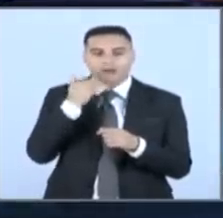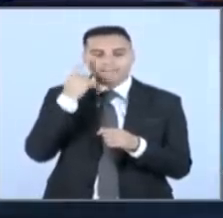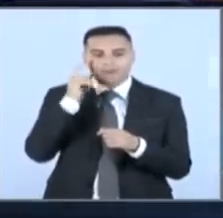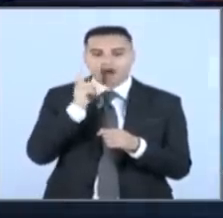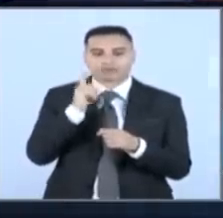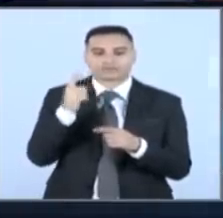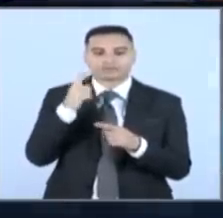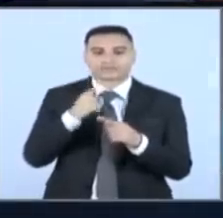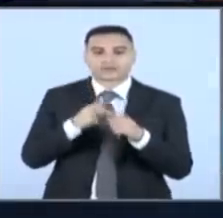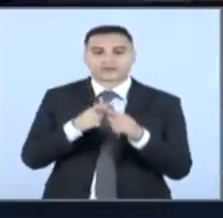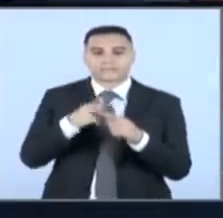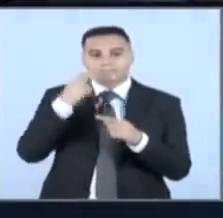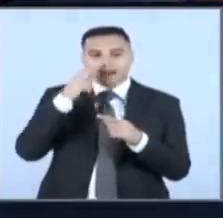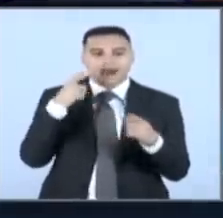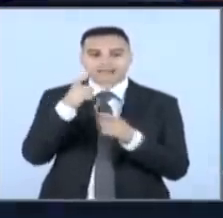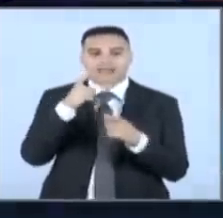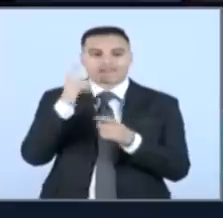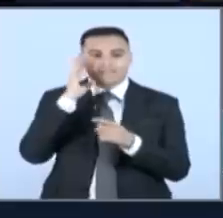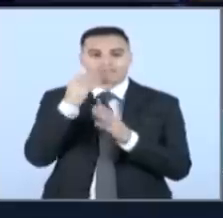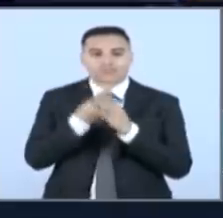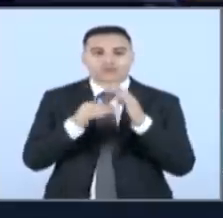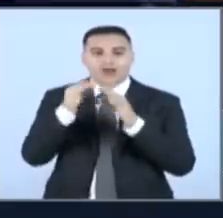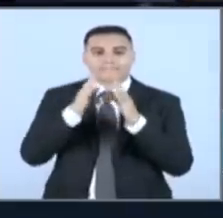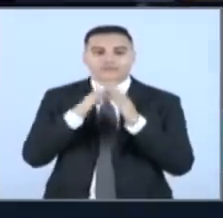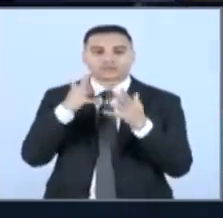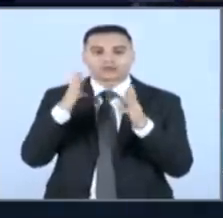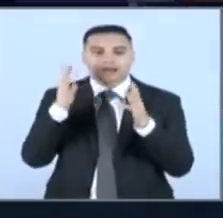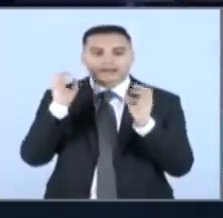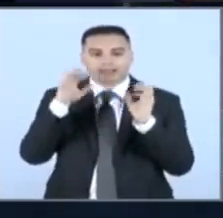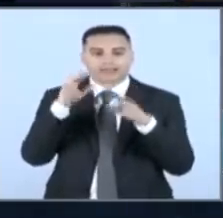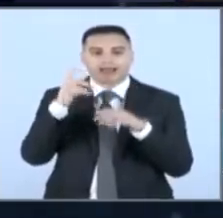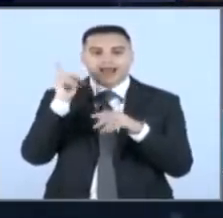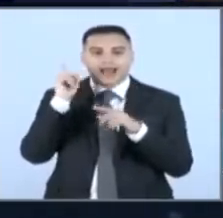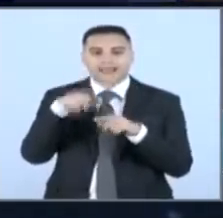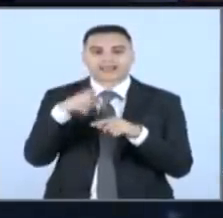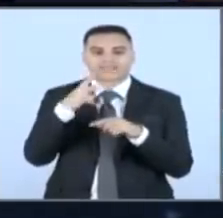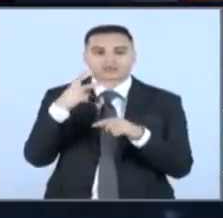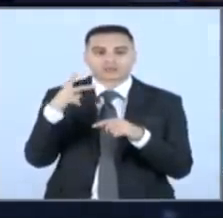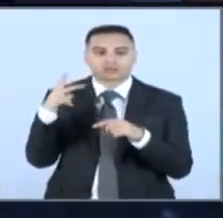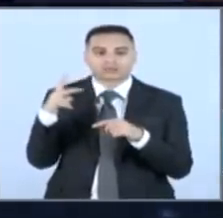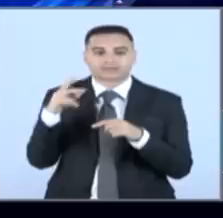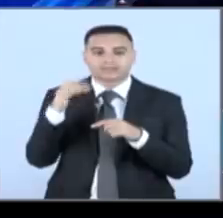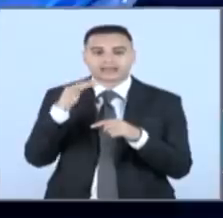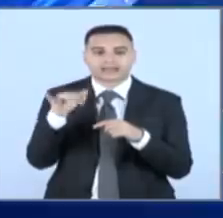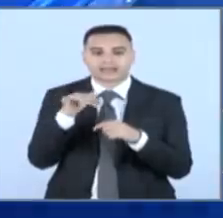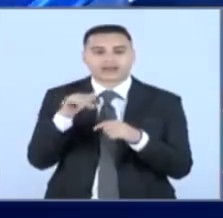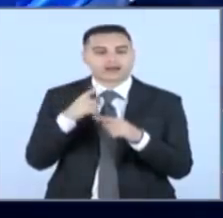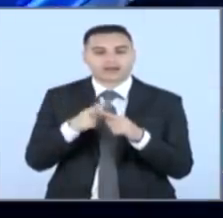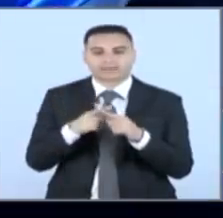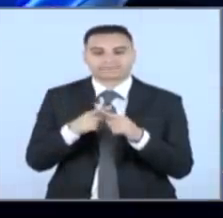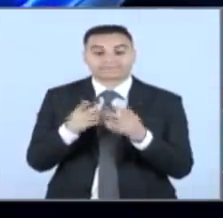بوس. من هو الهداف التاريخي لمنتخب مصر في كرة اليد حتى عام 2022؟ يحيى الدرع.